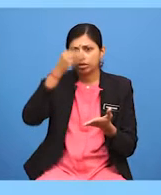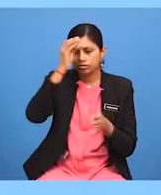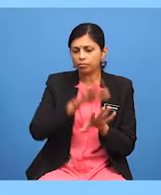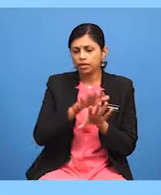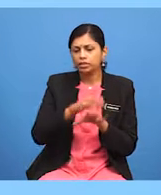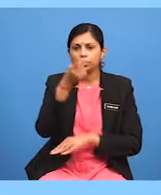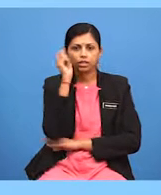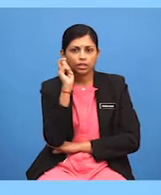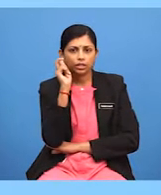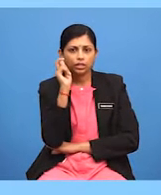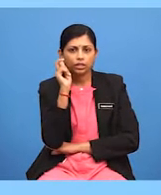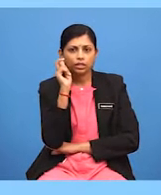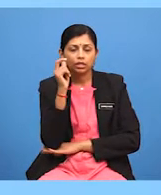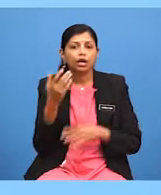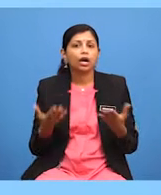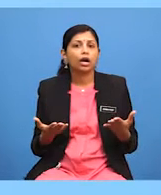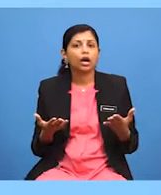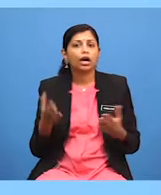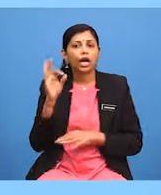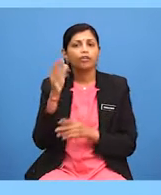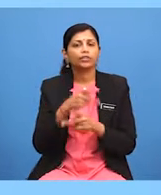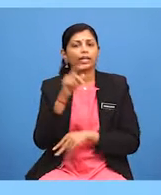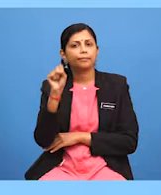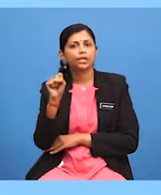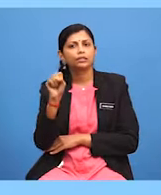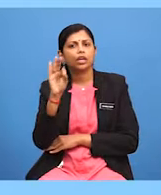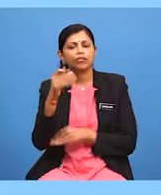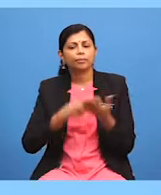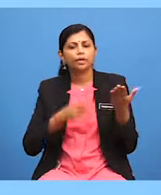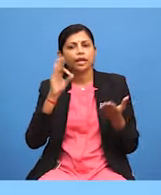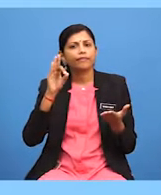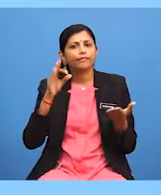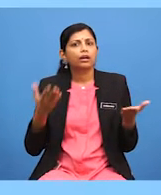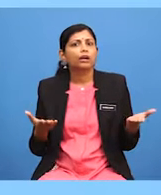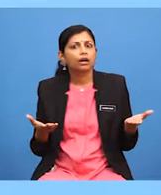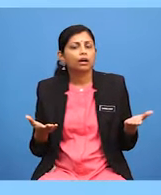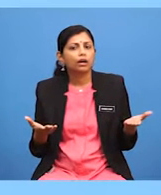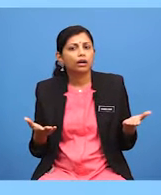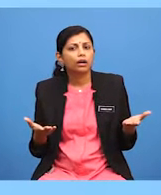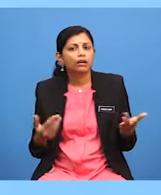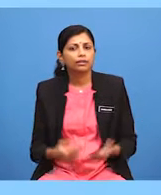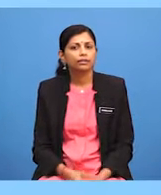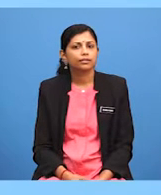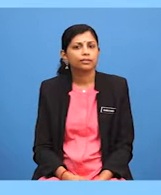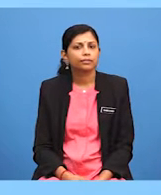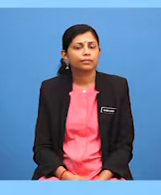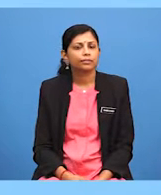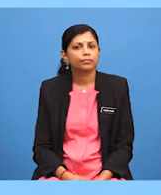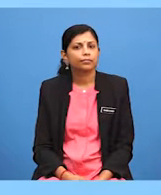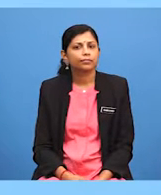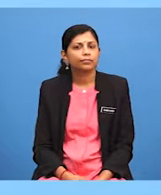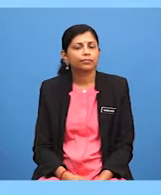daya F darab dengan sesaran S, di mana kerja